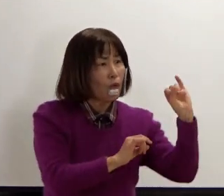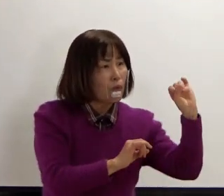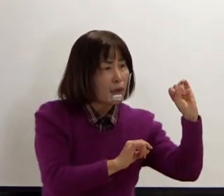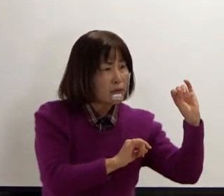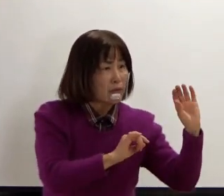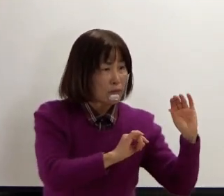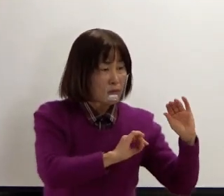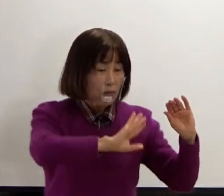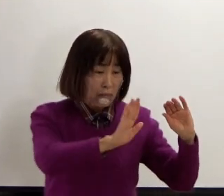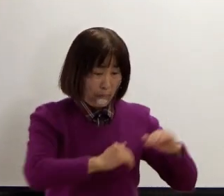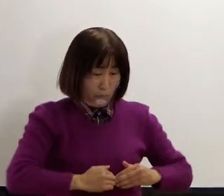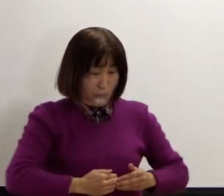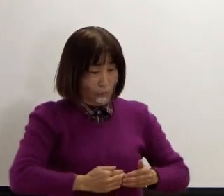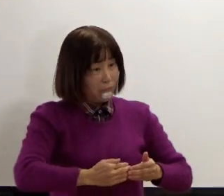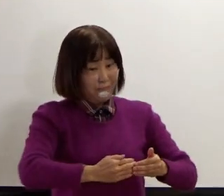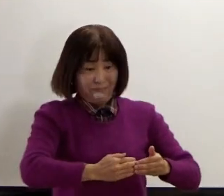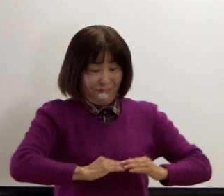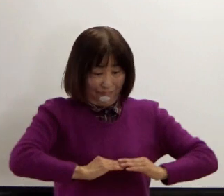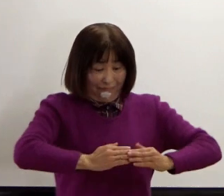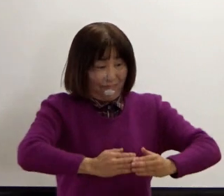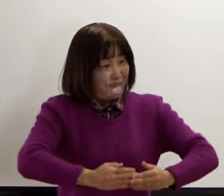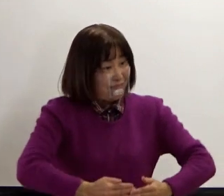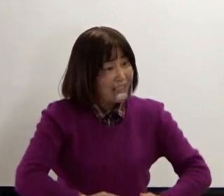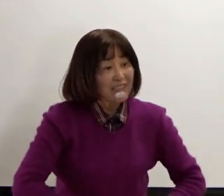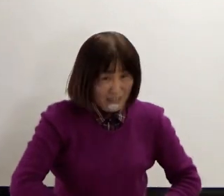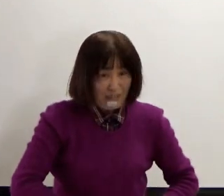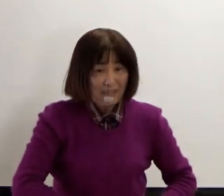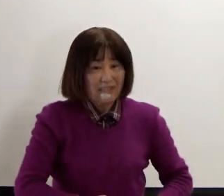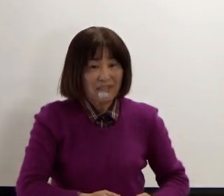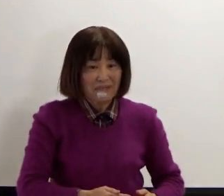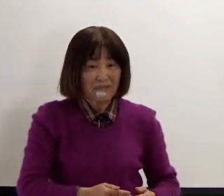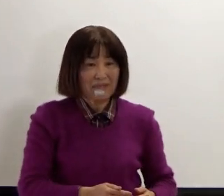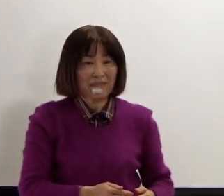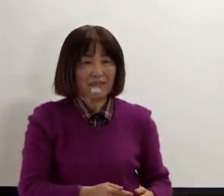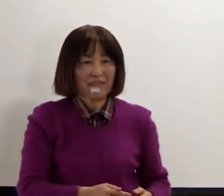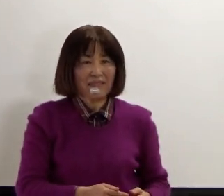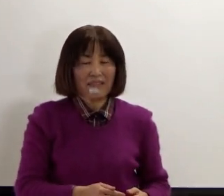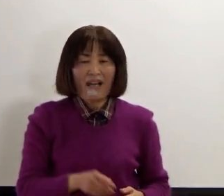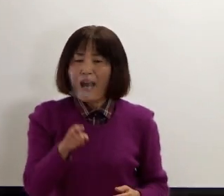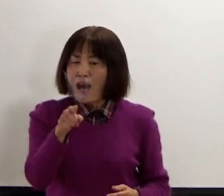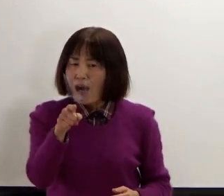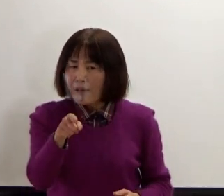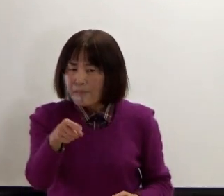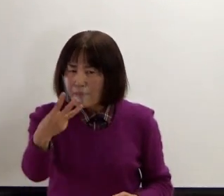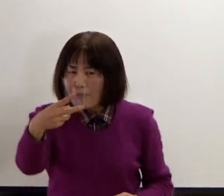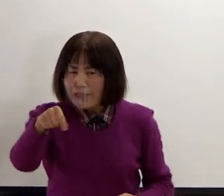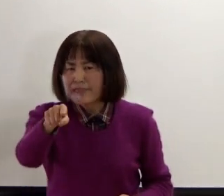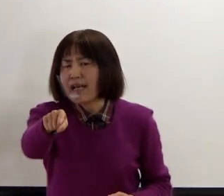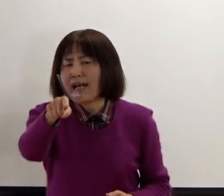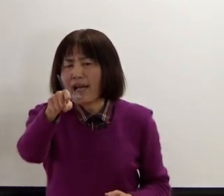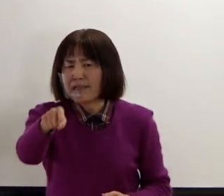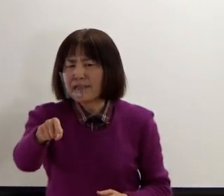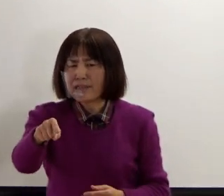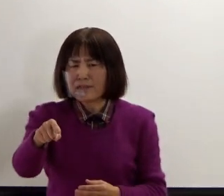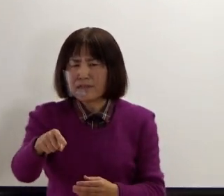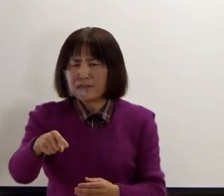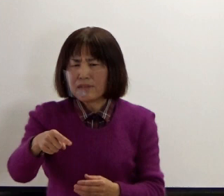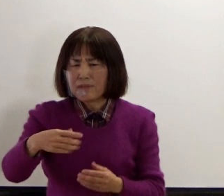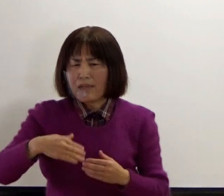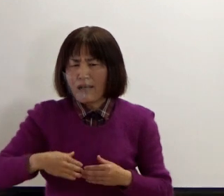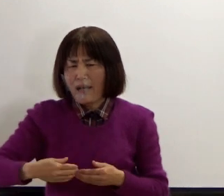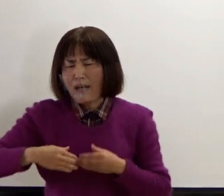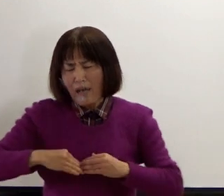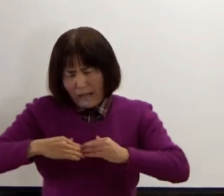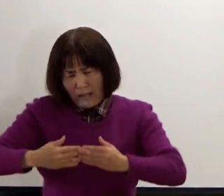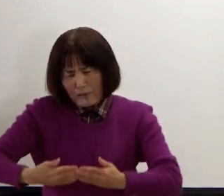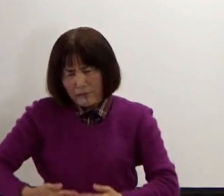てるよと伝えるわけですね。だからあなたの身に起こることは信じられんかもしれんから、エリサベトのとこ行ってこいと、エリサベ